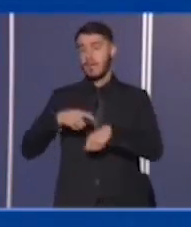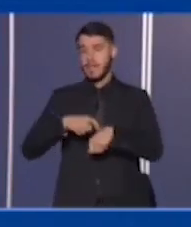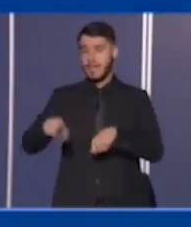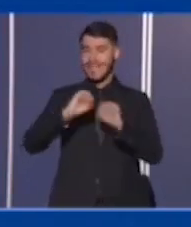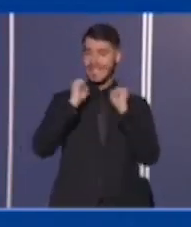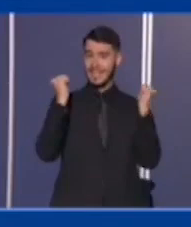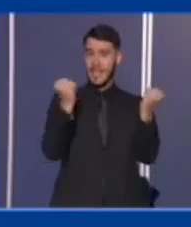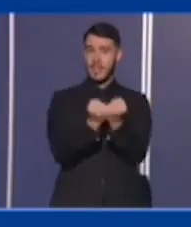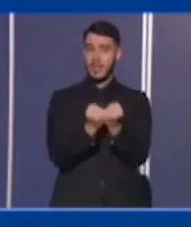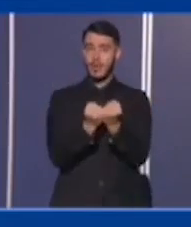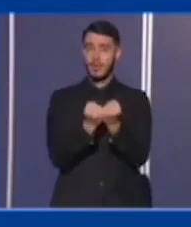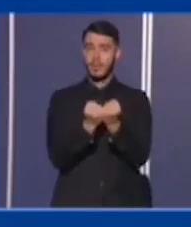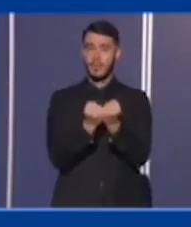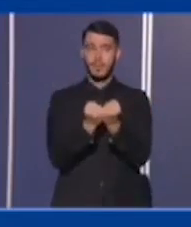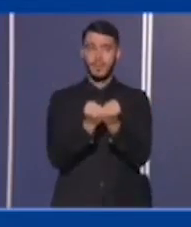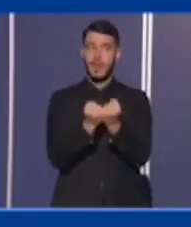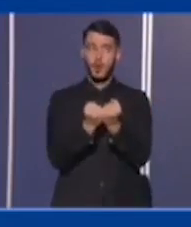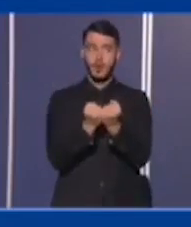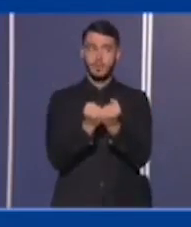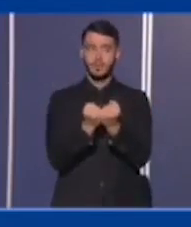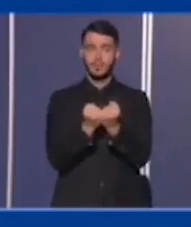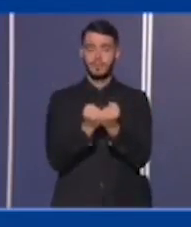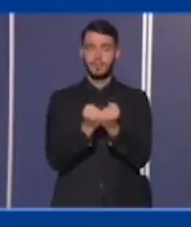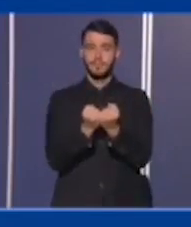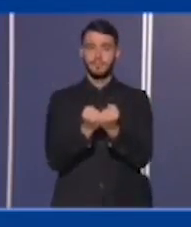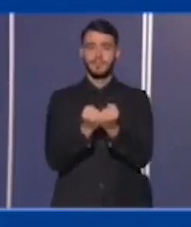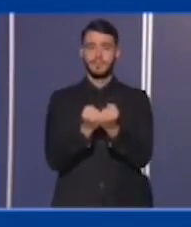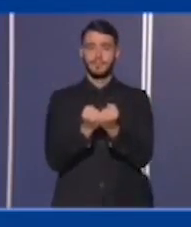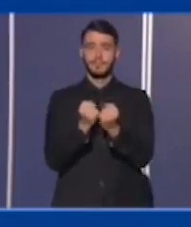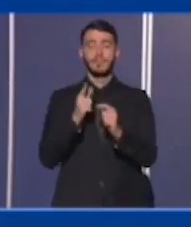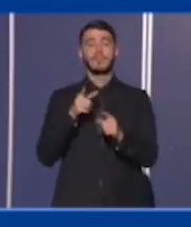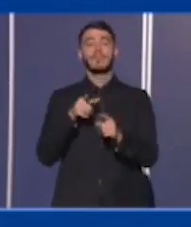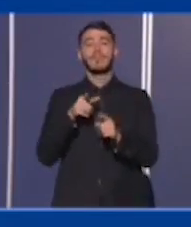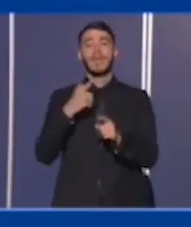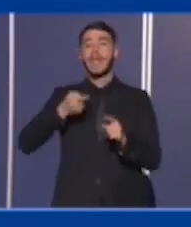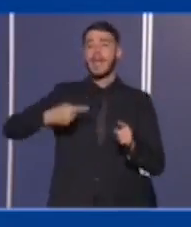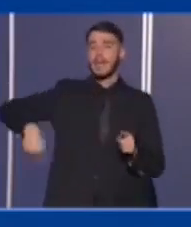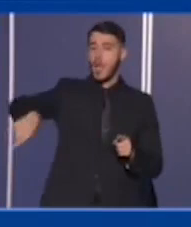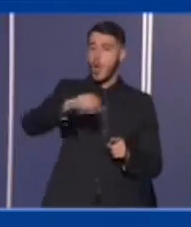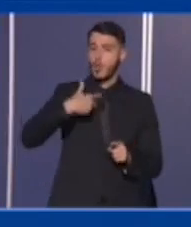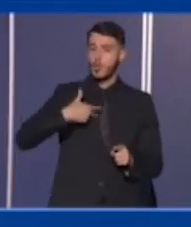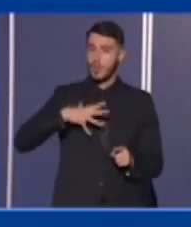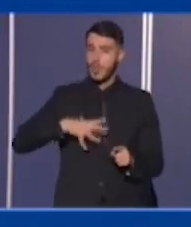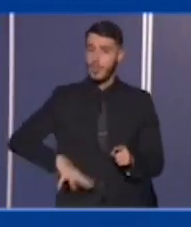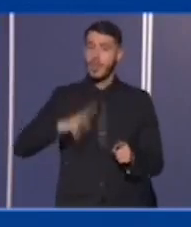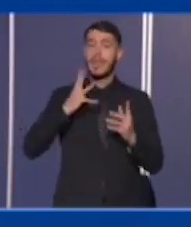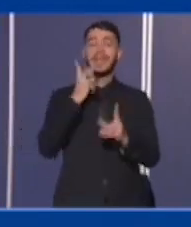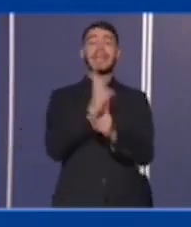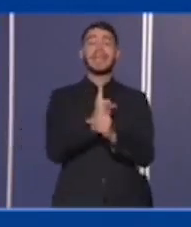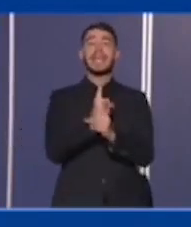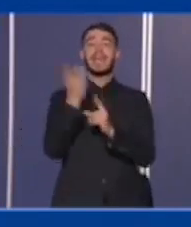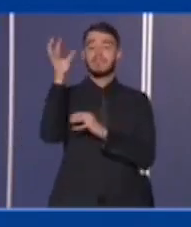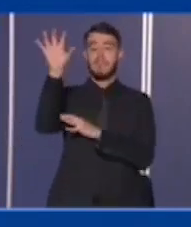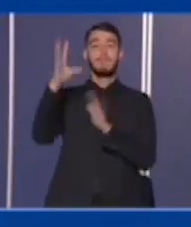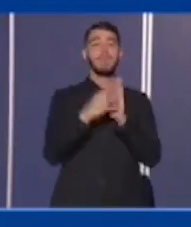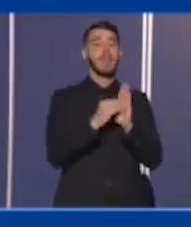συνέδριό μας είναι και smoke free, έτσι ώστε να είναι και νόμιμο. Για όλους τους στεγασμένους χώρους. Υπάρχει ειδική σήμανση για όσους καπνιστές θέλουν